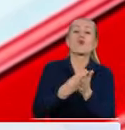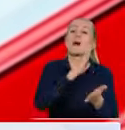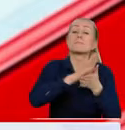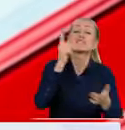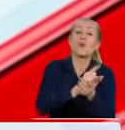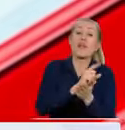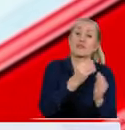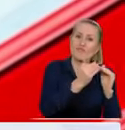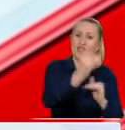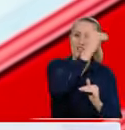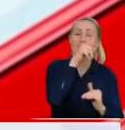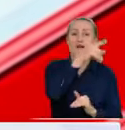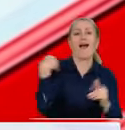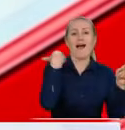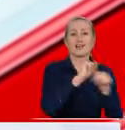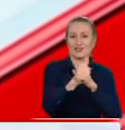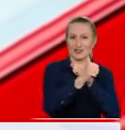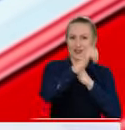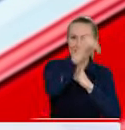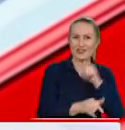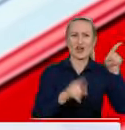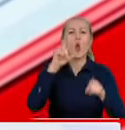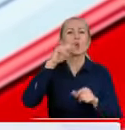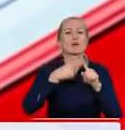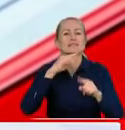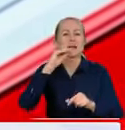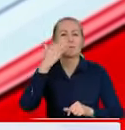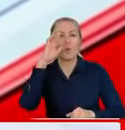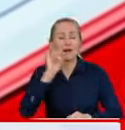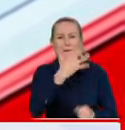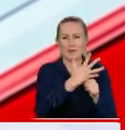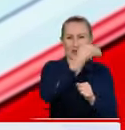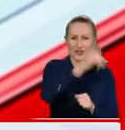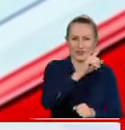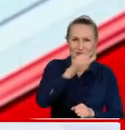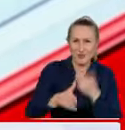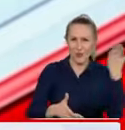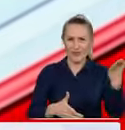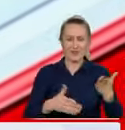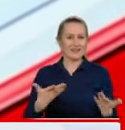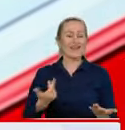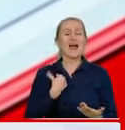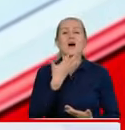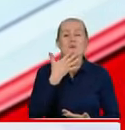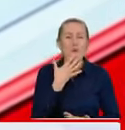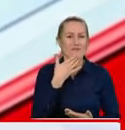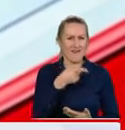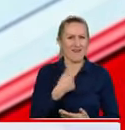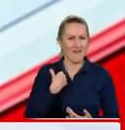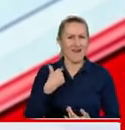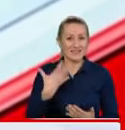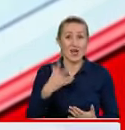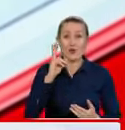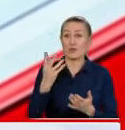Wielkiej Brytanii jest to 60 tysięcy, w takim Luksemburgu 50 tysięcy złotych wolnej. Opowiadam się za tym, aby kto zarabia